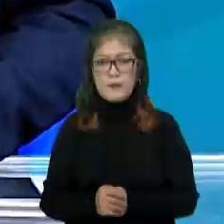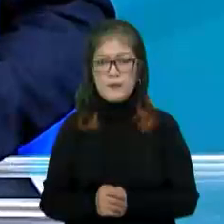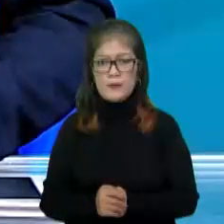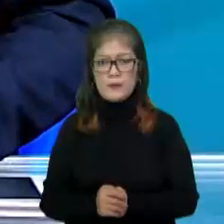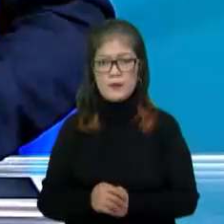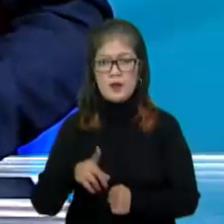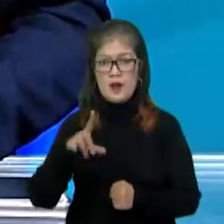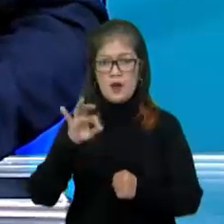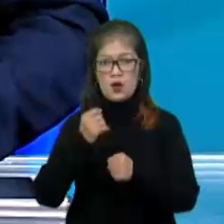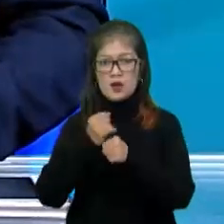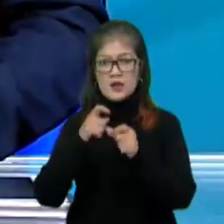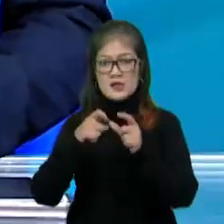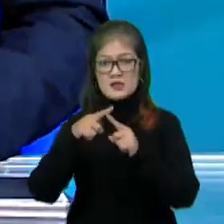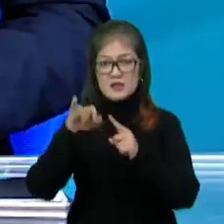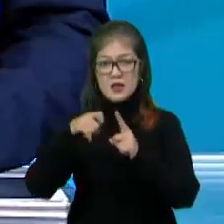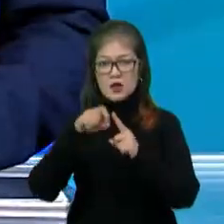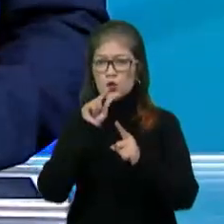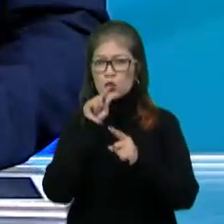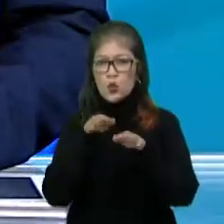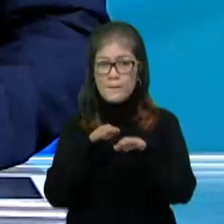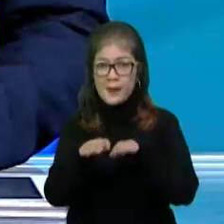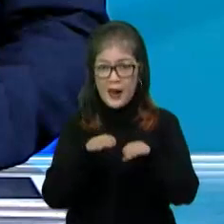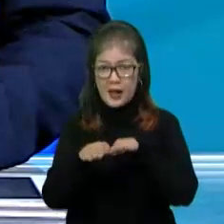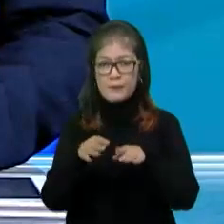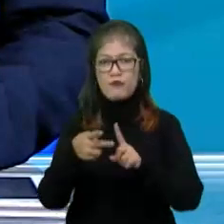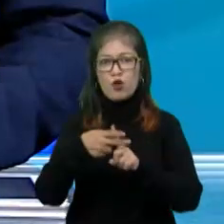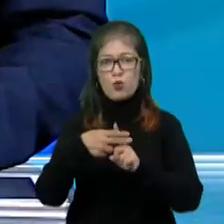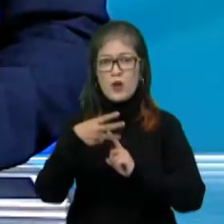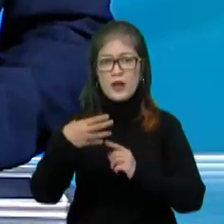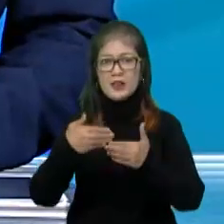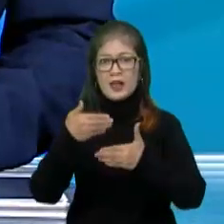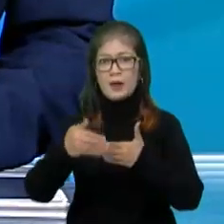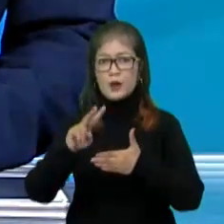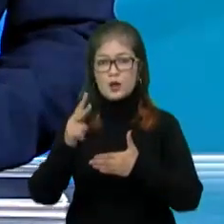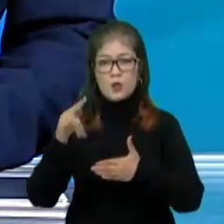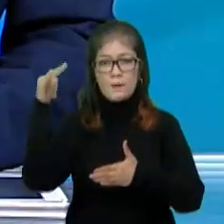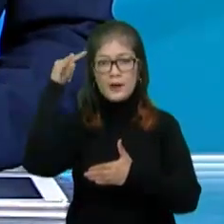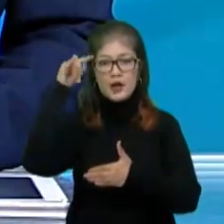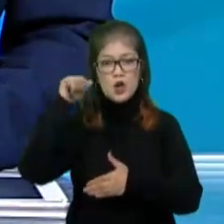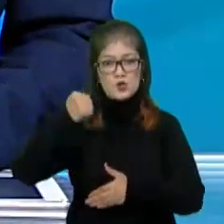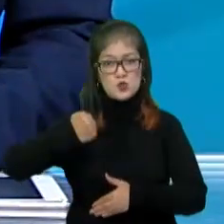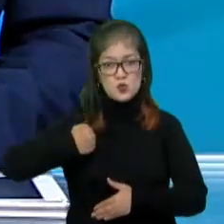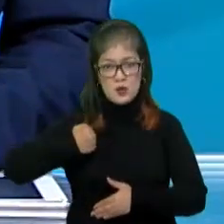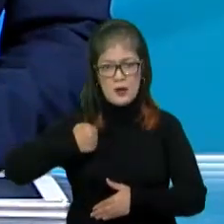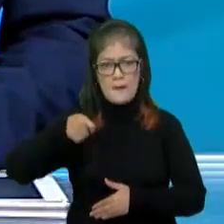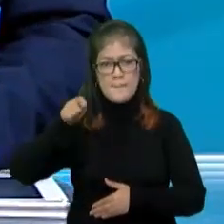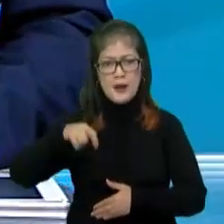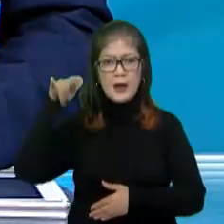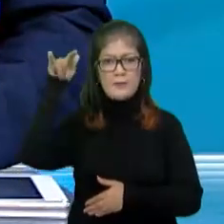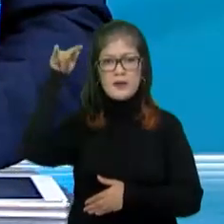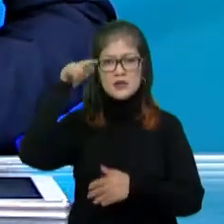Logistik balap mobil Formula E tahap 2 tiba di Bandara Soekarno-Hatta, Tangerang Selasa dini hari tadi. Menggunakan maskapai Silk